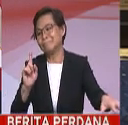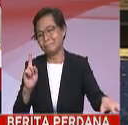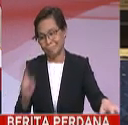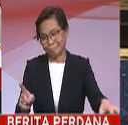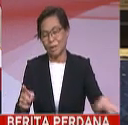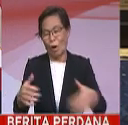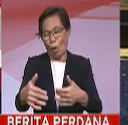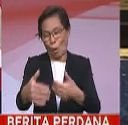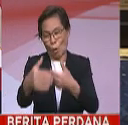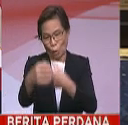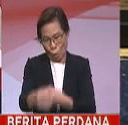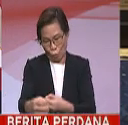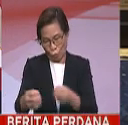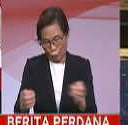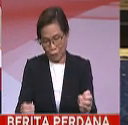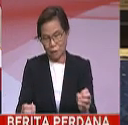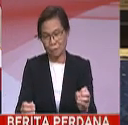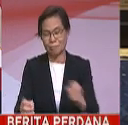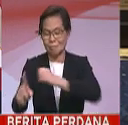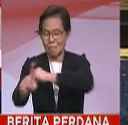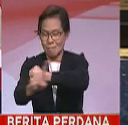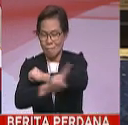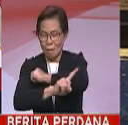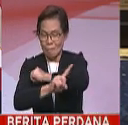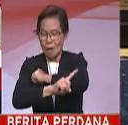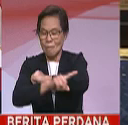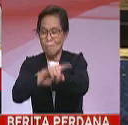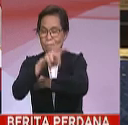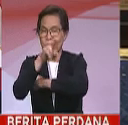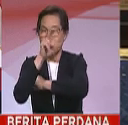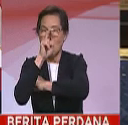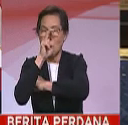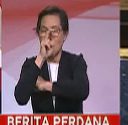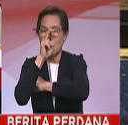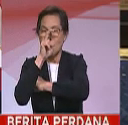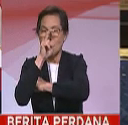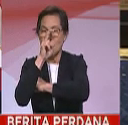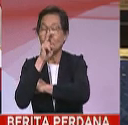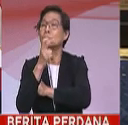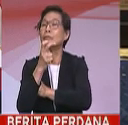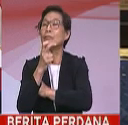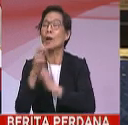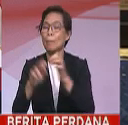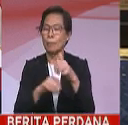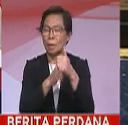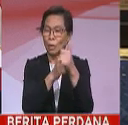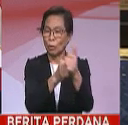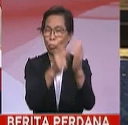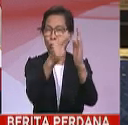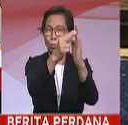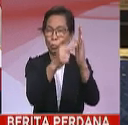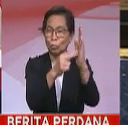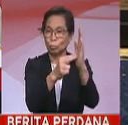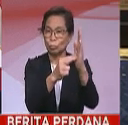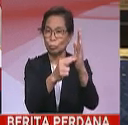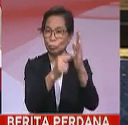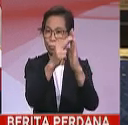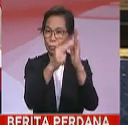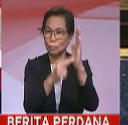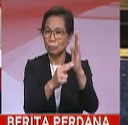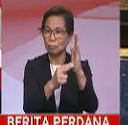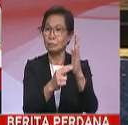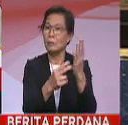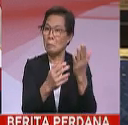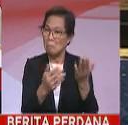di tempat kerja, tindakan tegas akan diambil berdasarkan undang-undang termasuk menutup